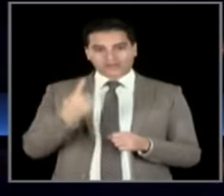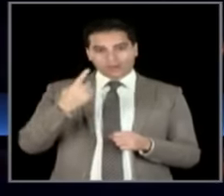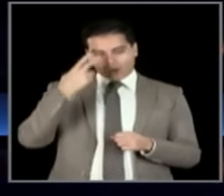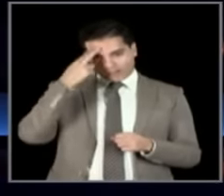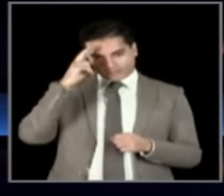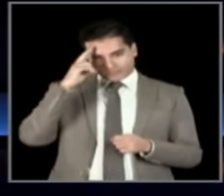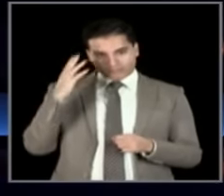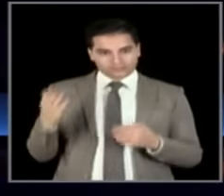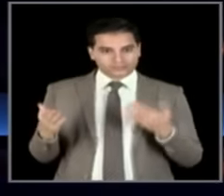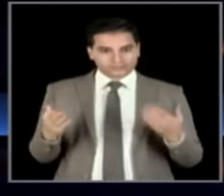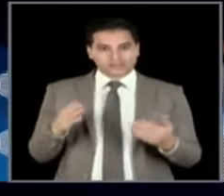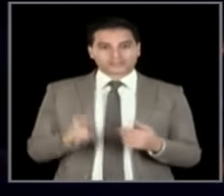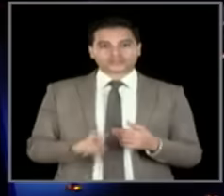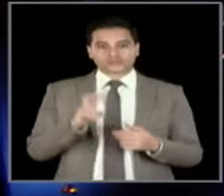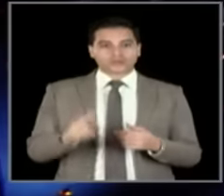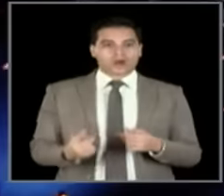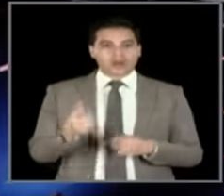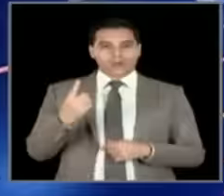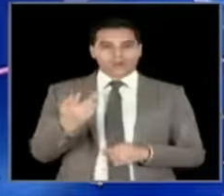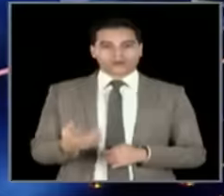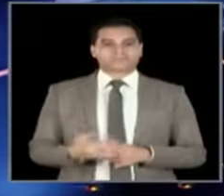الأول. السؤال الأول،